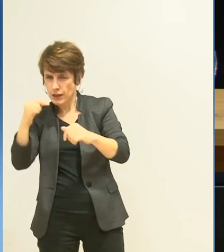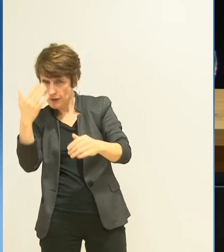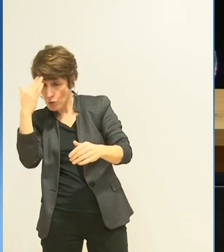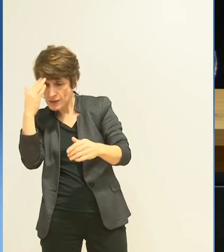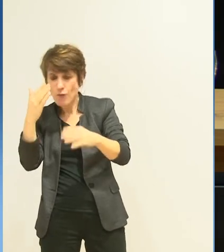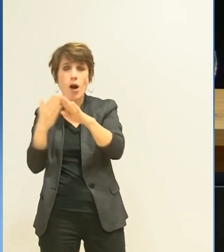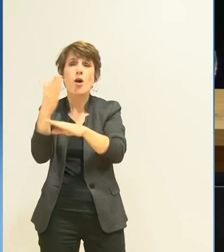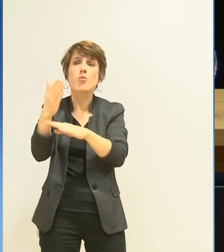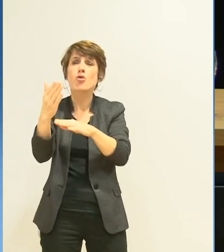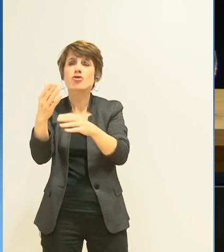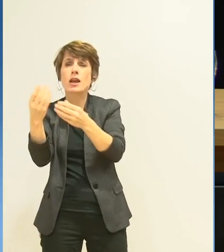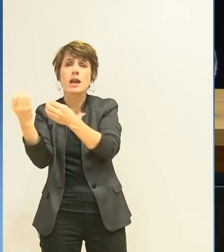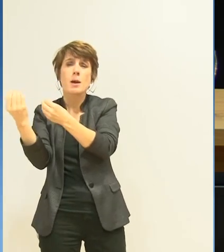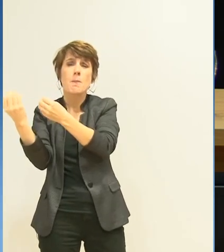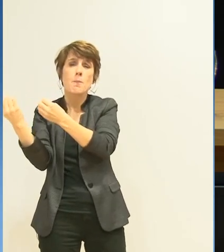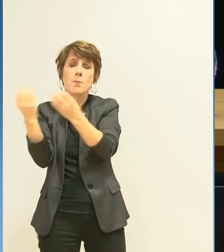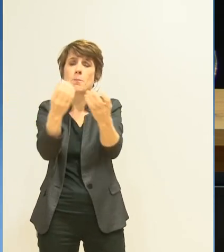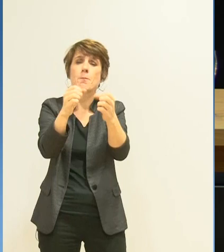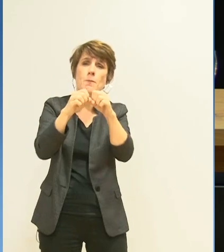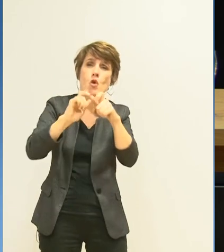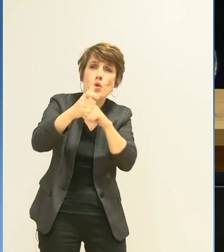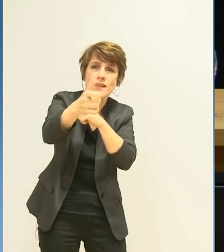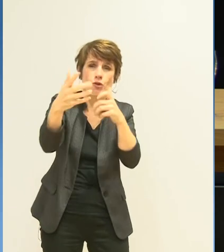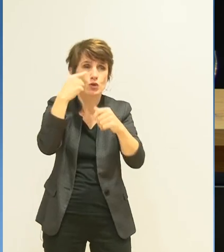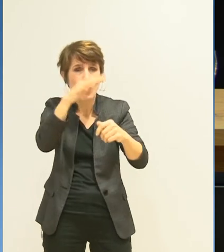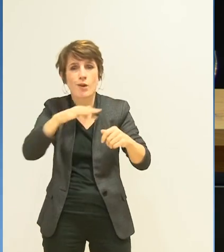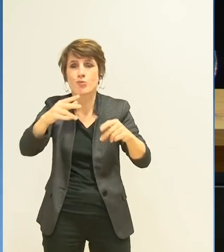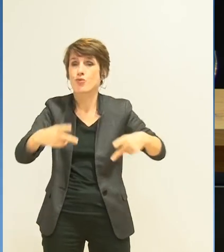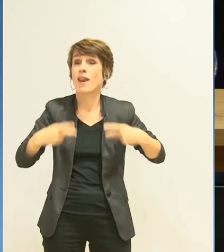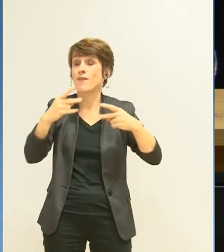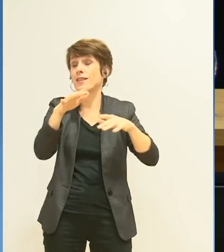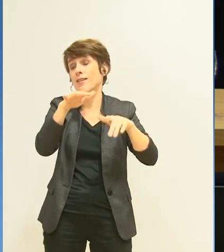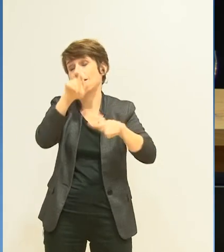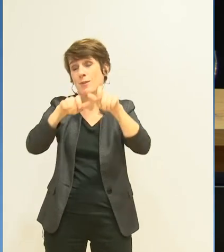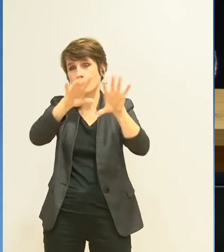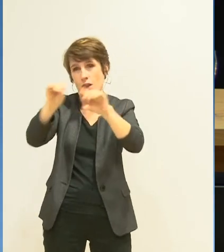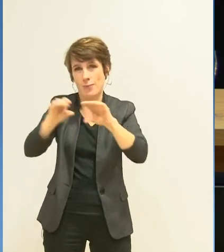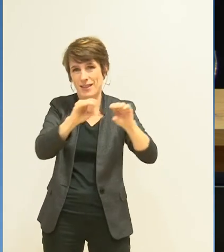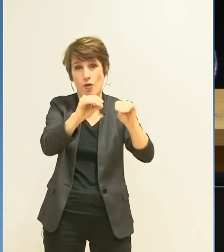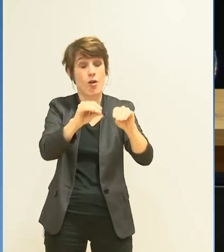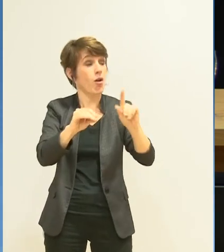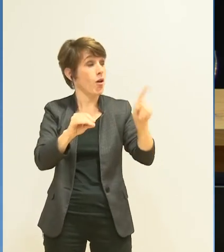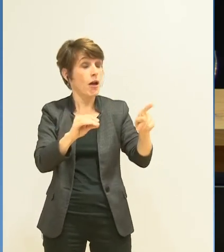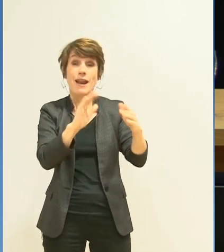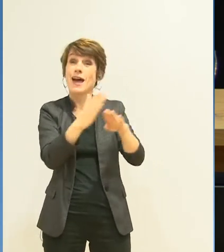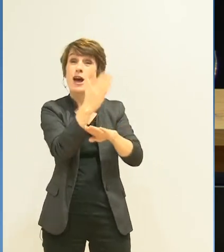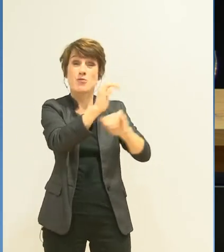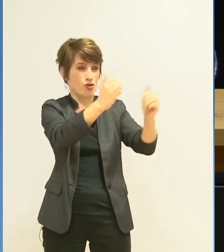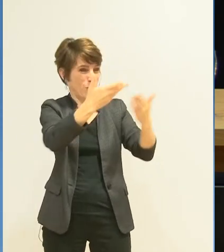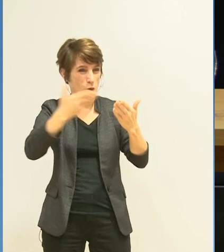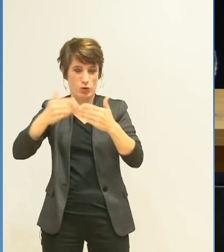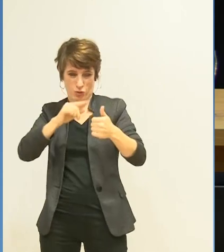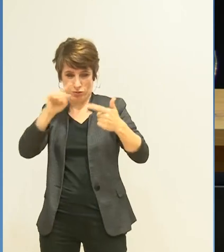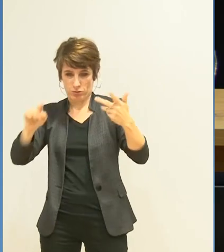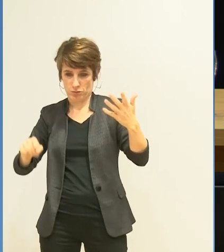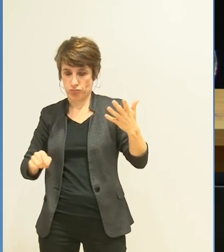concitoyens ces délibérations sur lesquels nous devons nous prononcer appel de nombreuses réflexions et critique sur le principe de graines